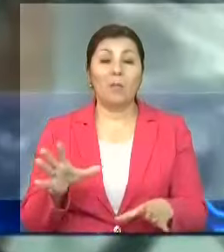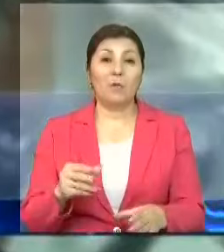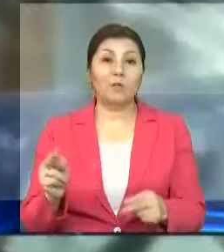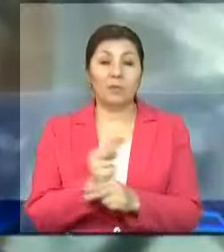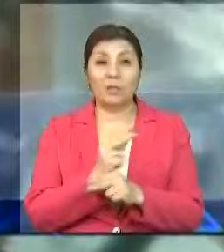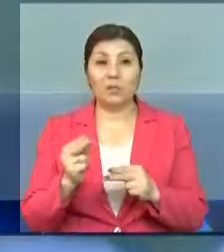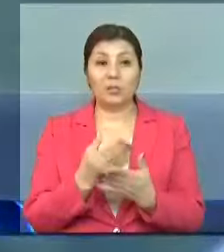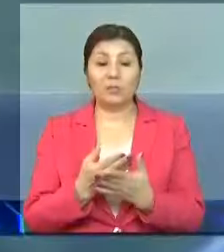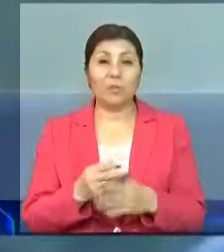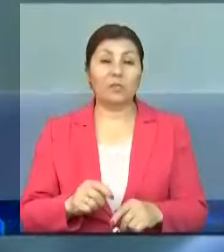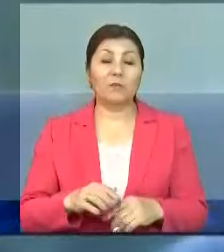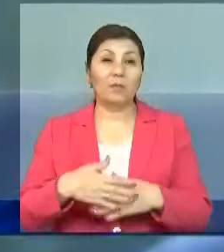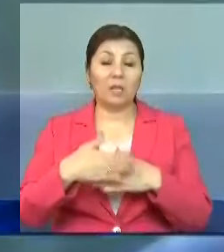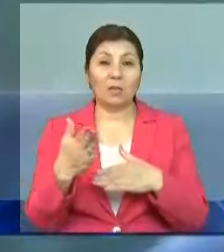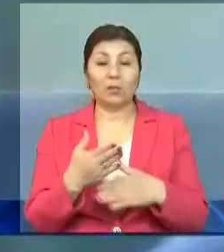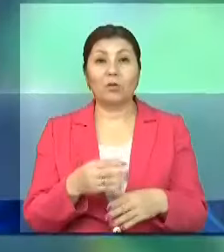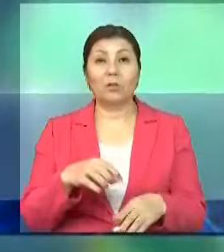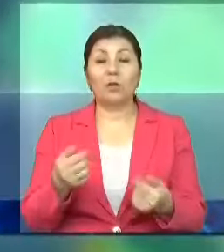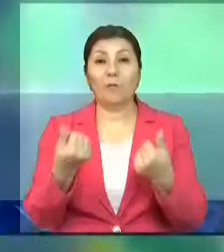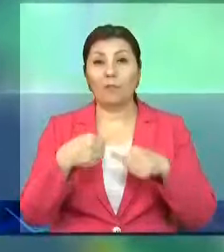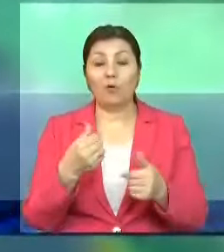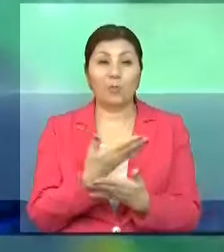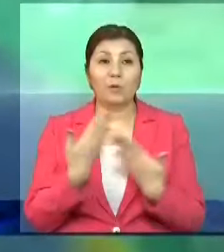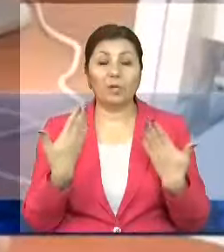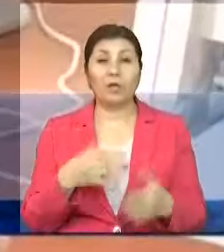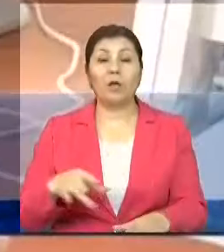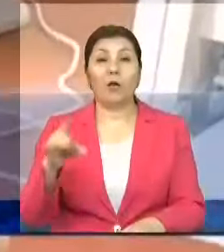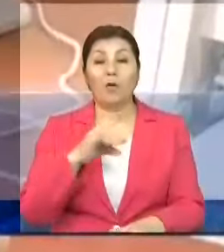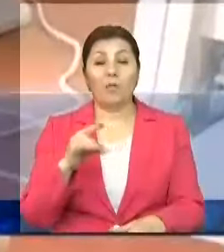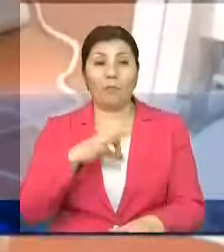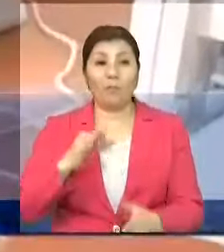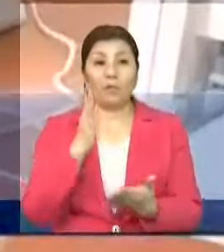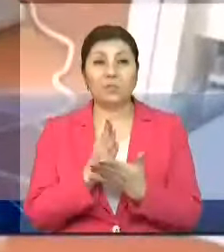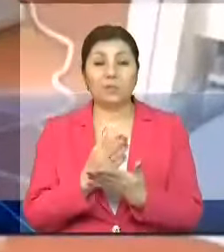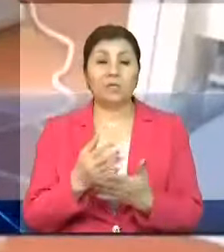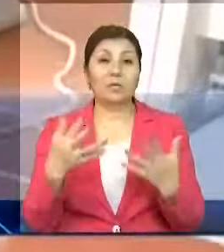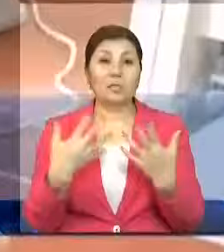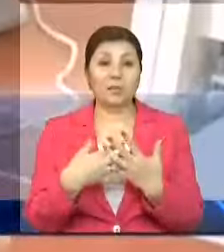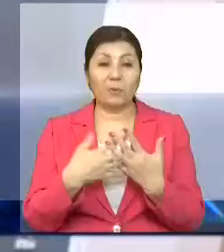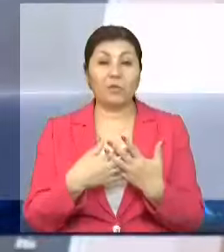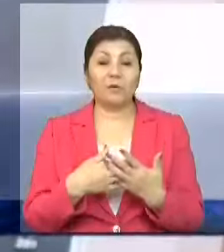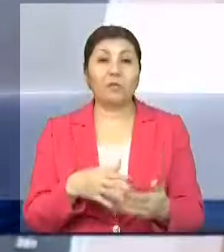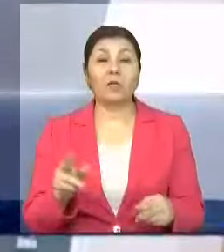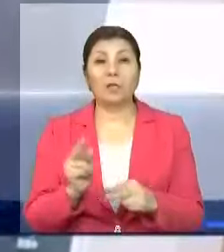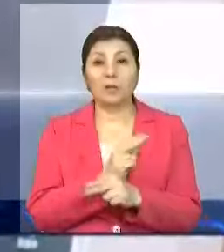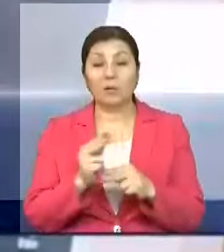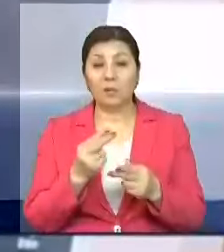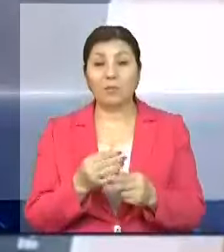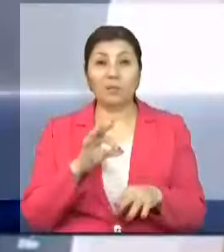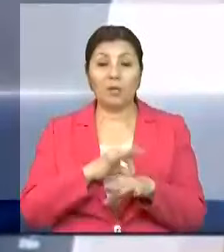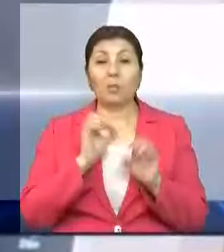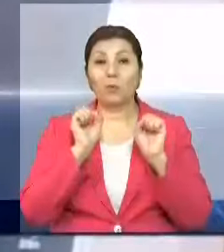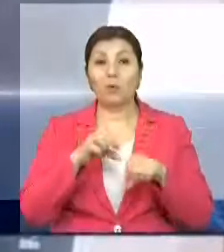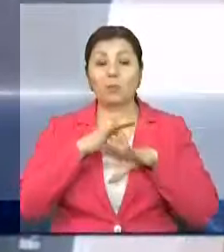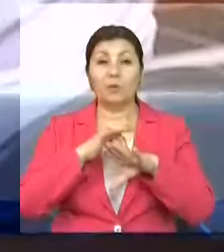амбулаторное лечение, открытых форм болезней почти нет. В регионе имеется необходимое оборудование. В частности, полную диагностику по заболеванию теперь можно